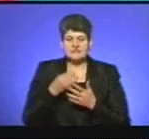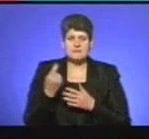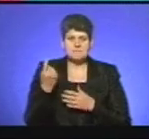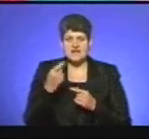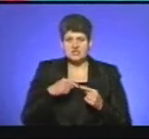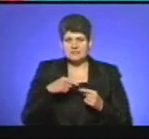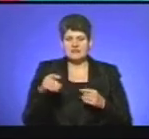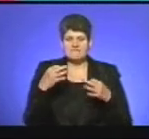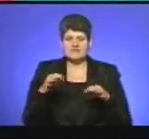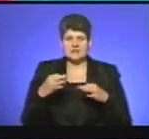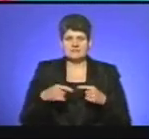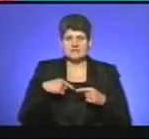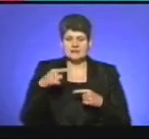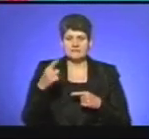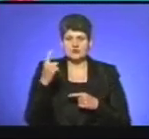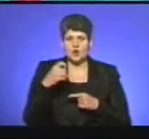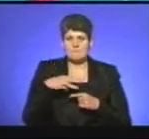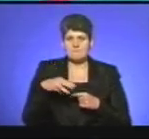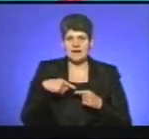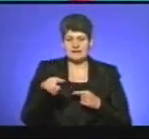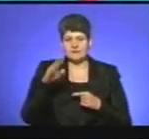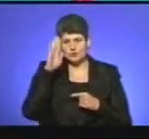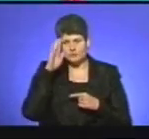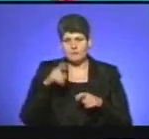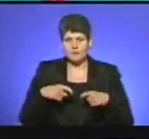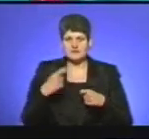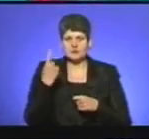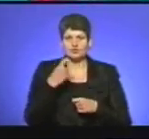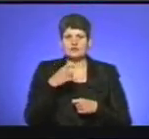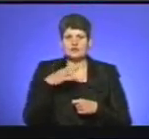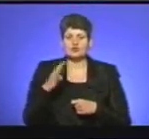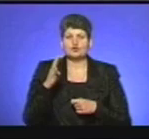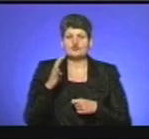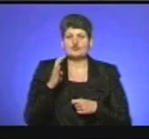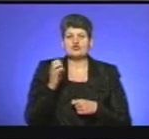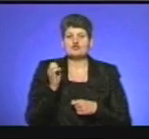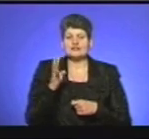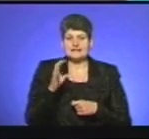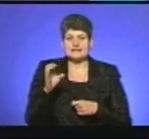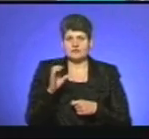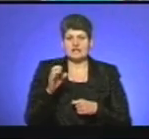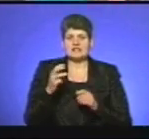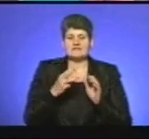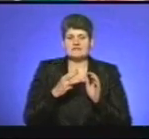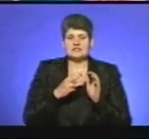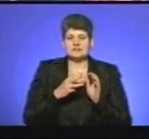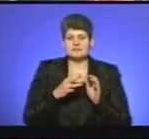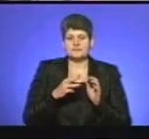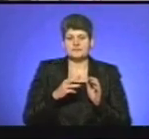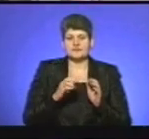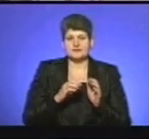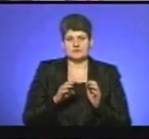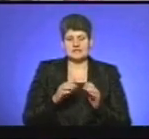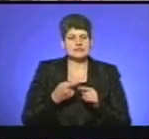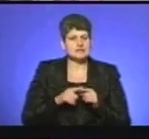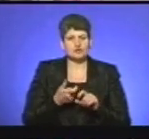заплив вільним стилем на дистанції 100 метрів хлопець проплив за 1 хвилину 14 секунд і 84 сотих секунди. Це